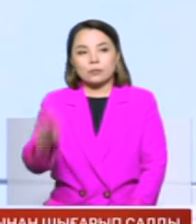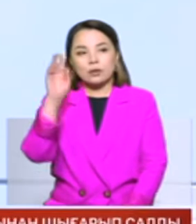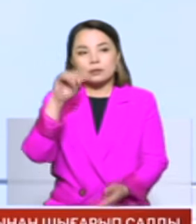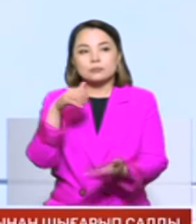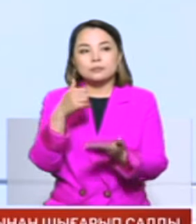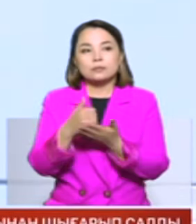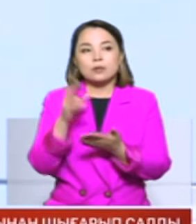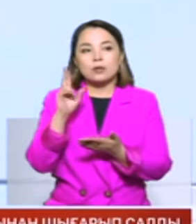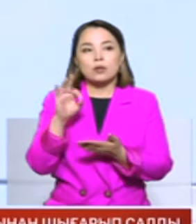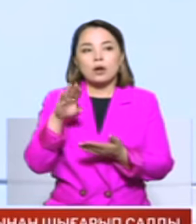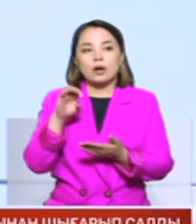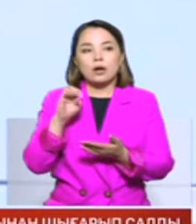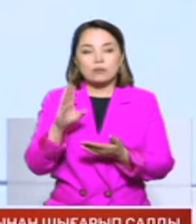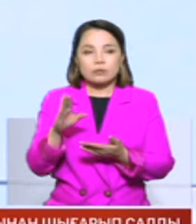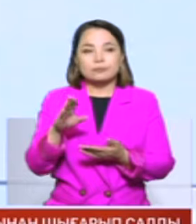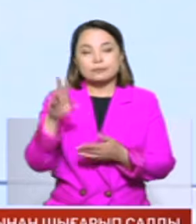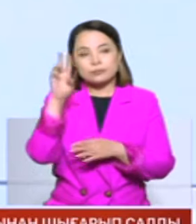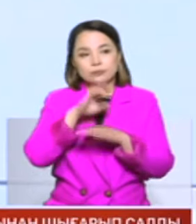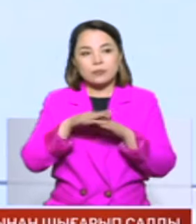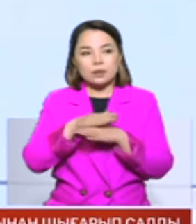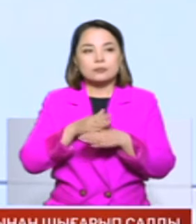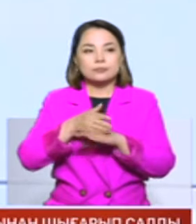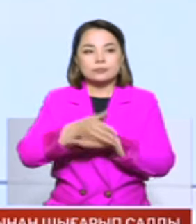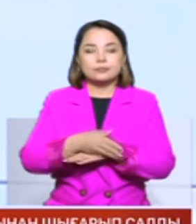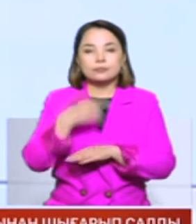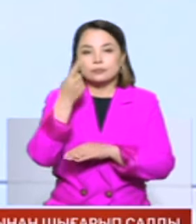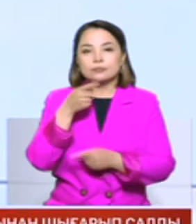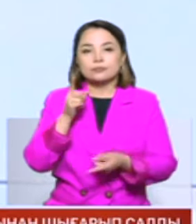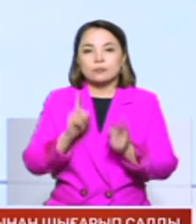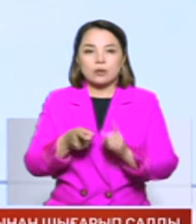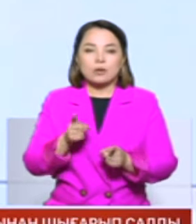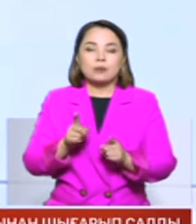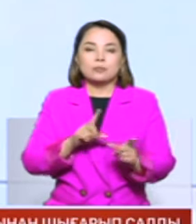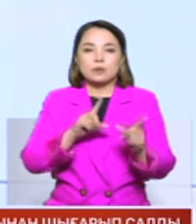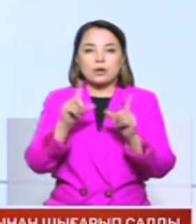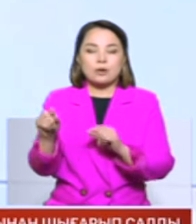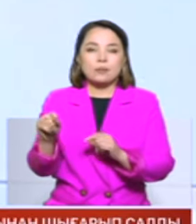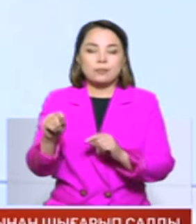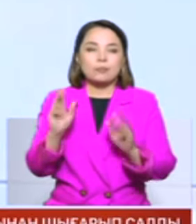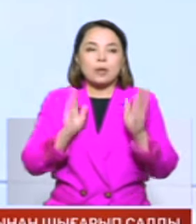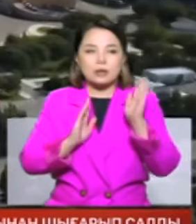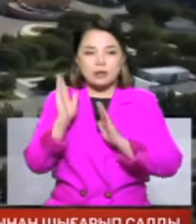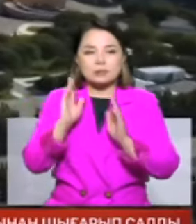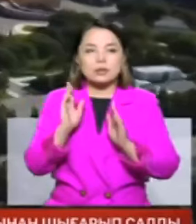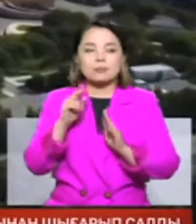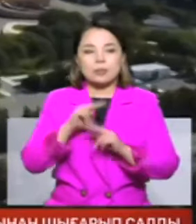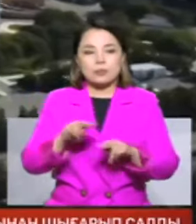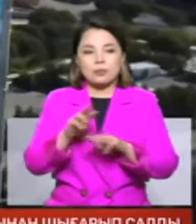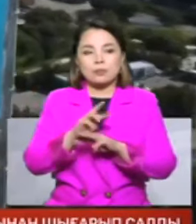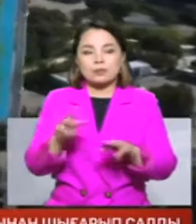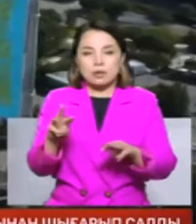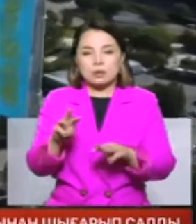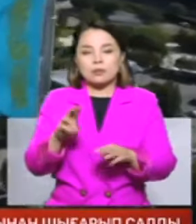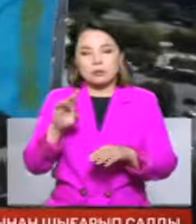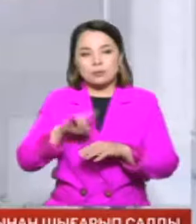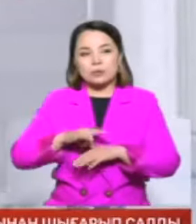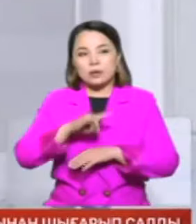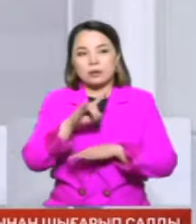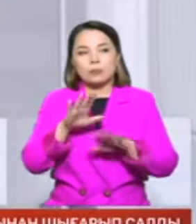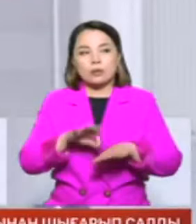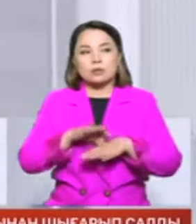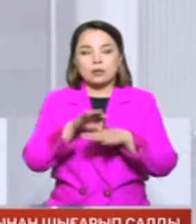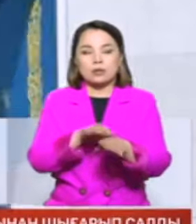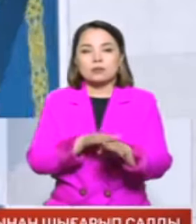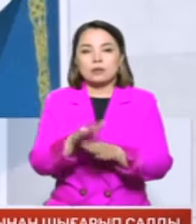Мемлекет басшысы Қасым Жомарт Тоқаев елімізге ресми сапары аяқталған Малайзия премьер-министрі Ануар Ибрагимді елорда әуежайынан шығарып